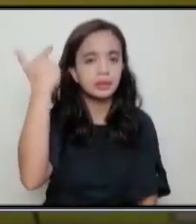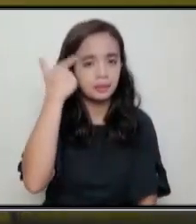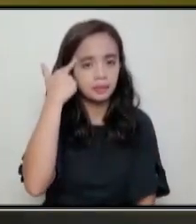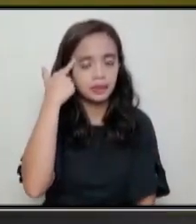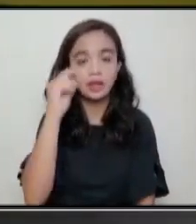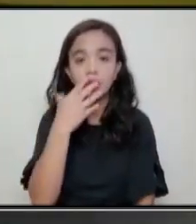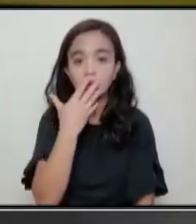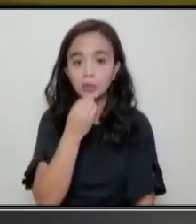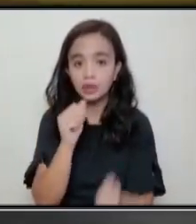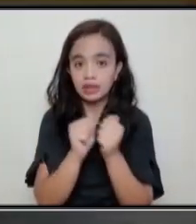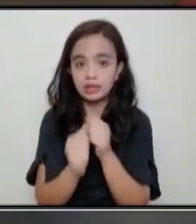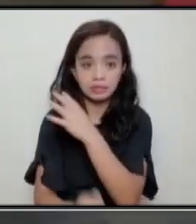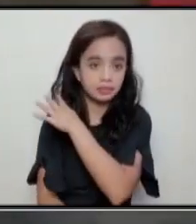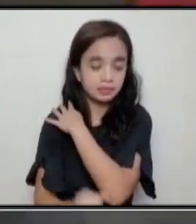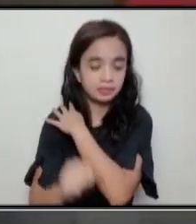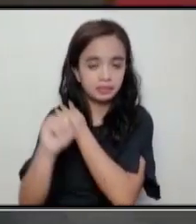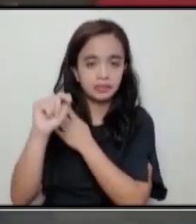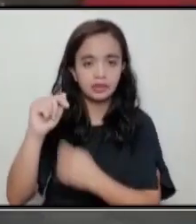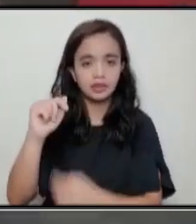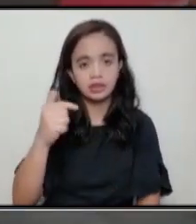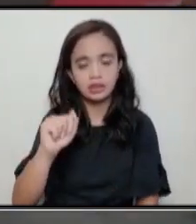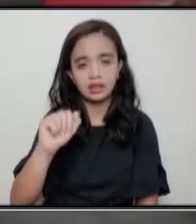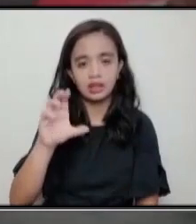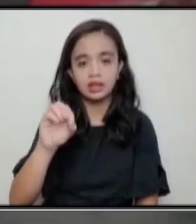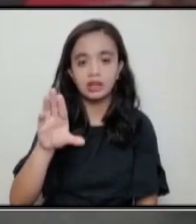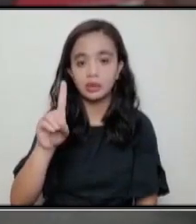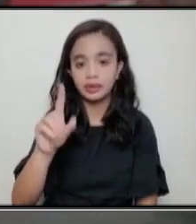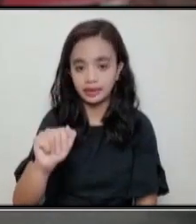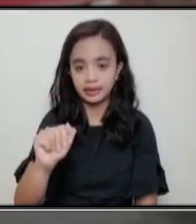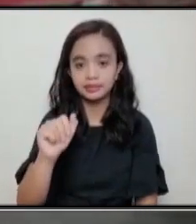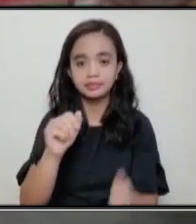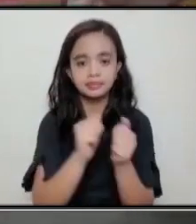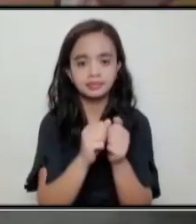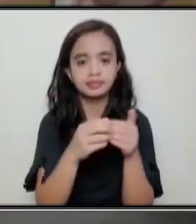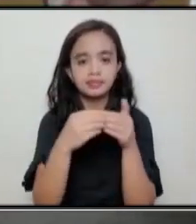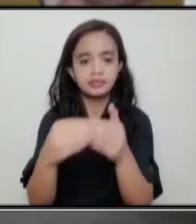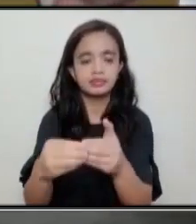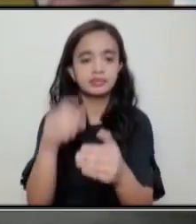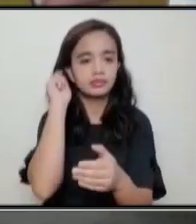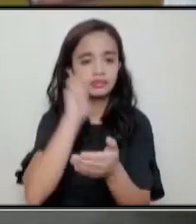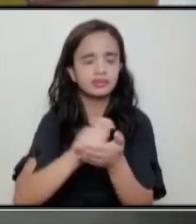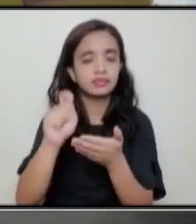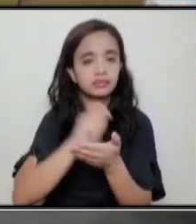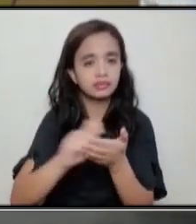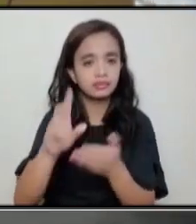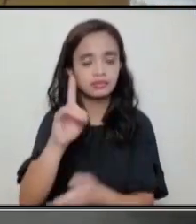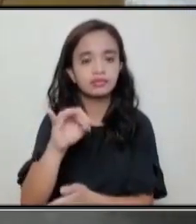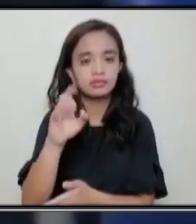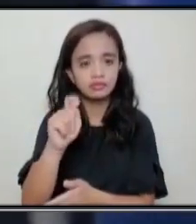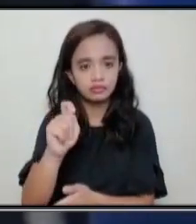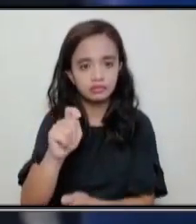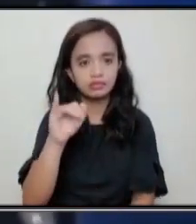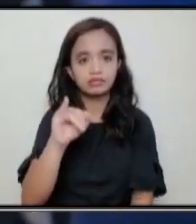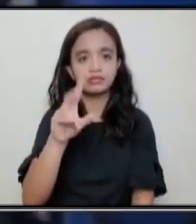sa PITX sina Transportation Secretary Jaime Bautista, DICT Secretary Ivan John Uy,